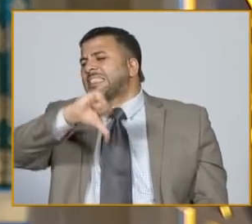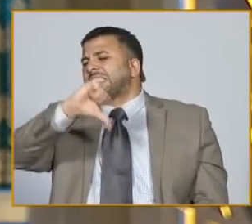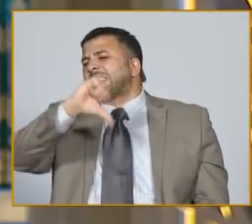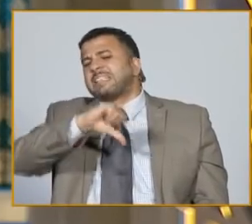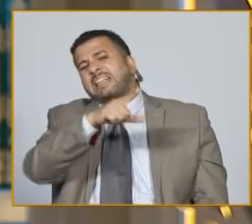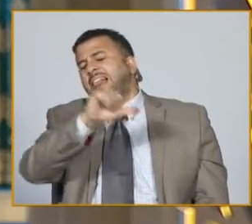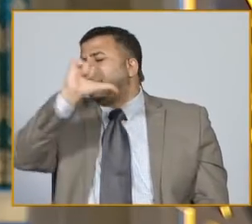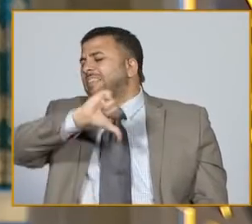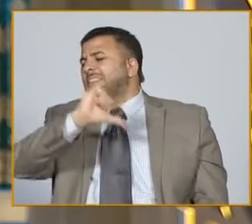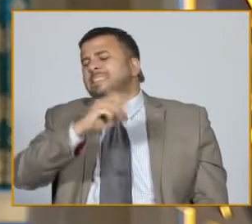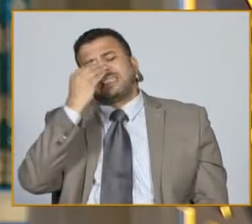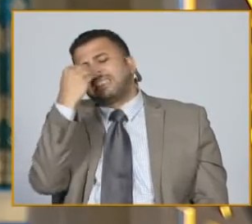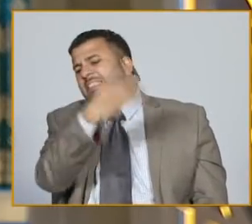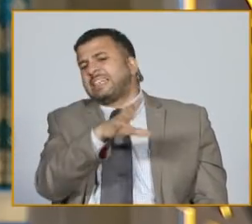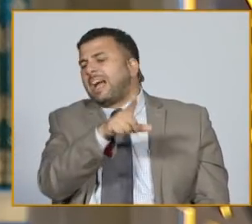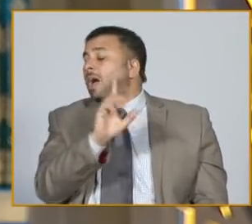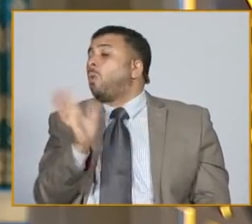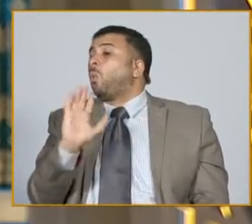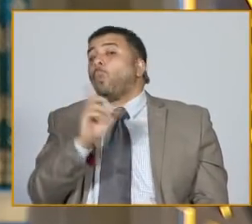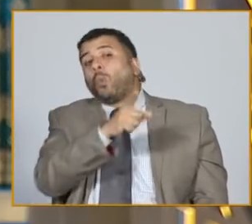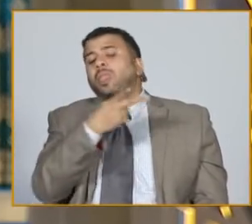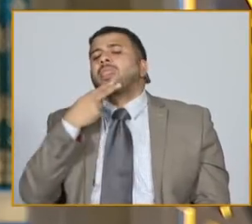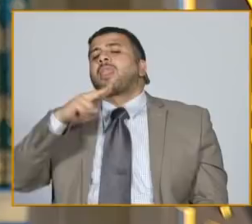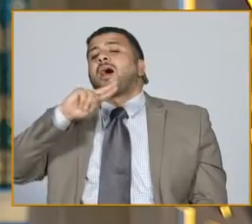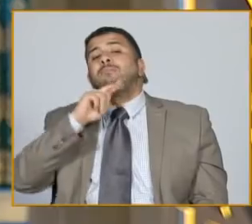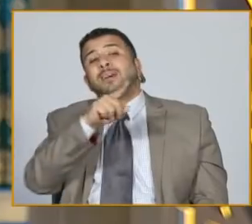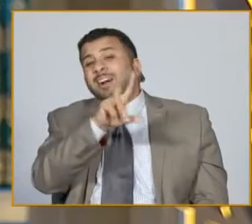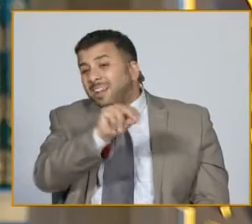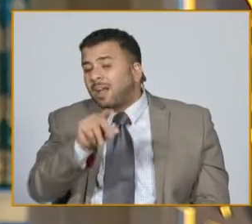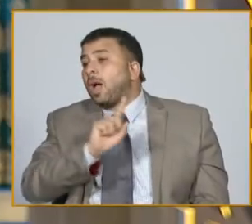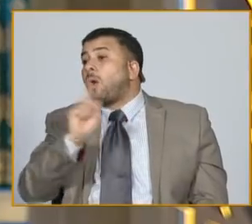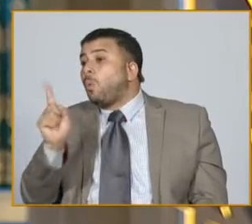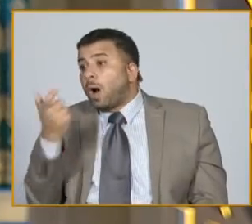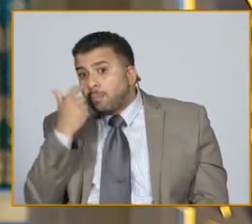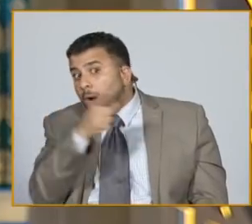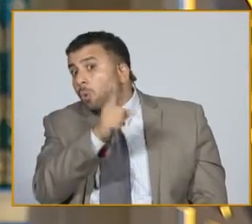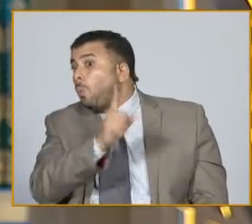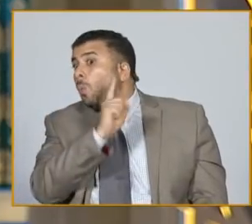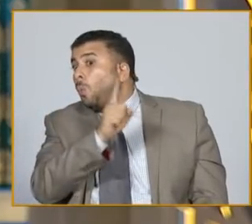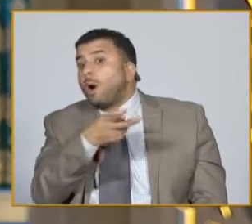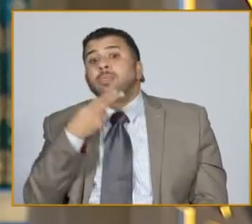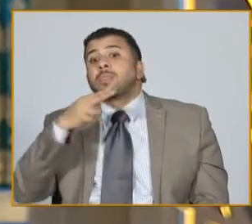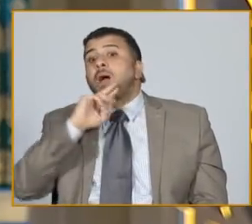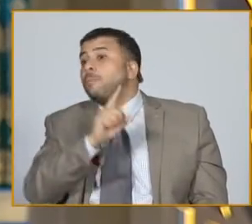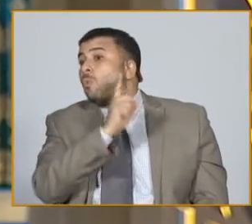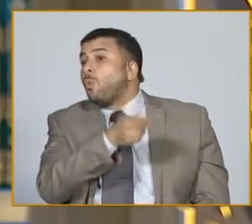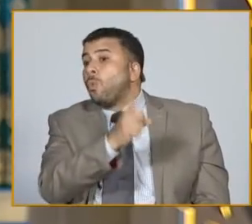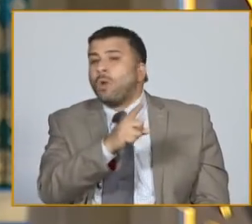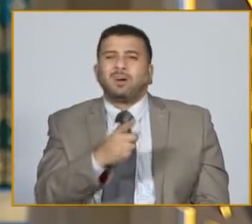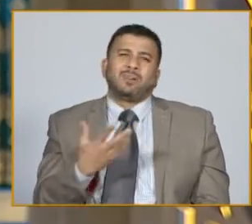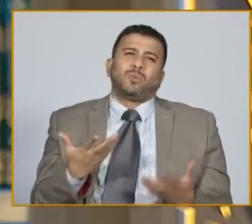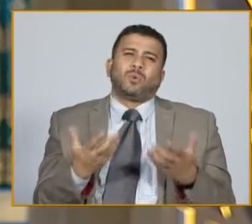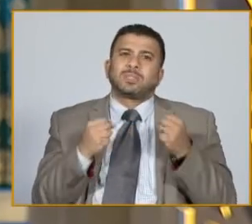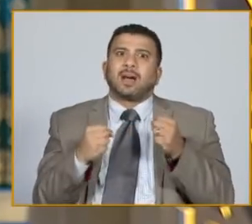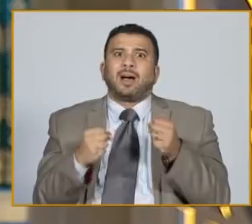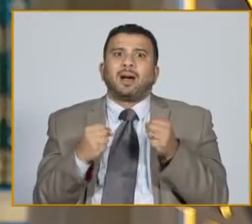به مثل السوء، إذا جاء خبر ولا قالوا لا تصير مثل فلان، يعني الكذاب ما يليق. الكذب ما يليق.